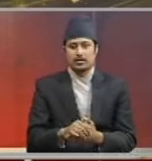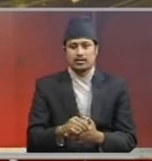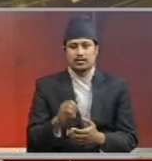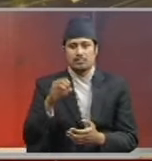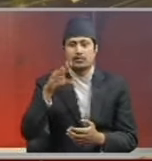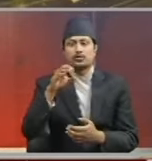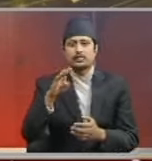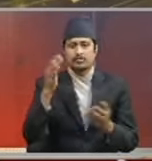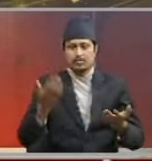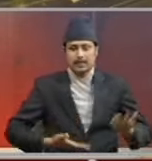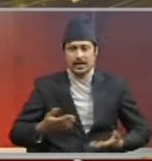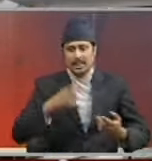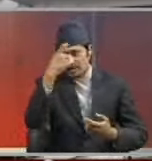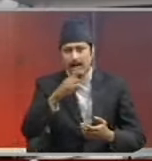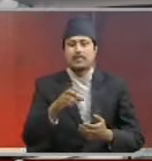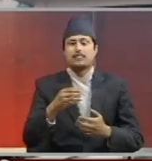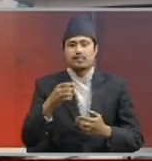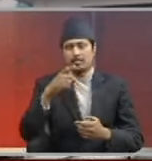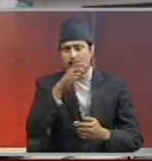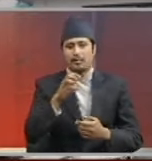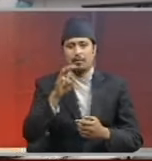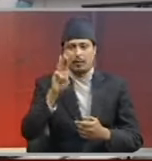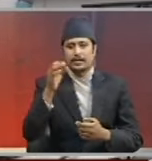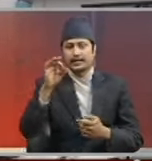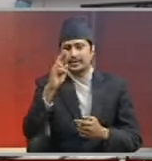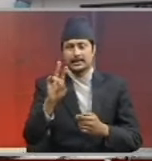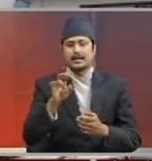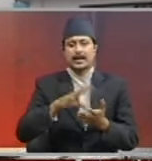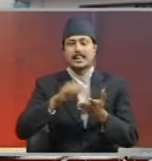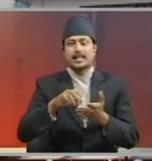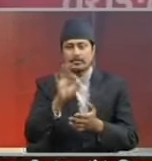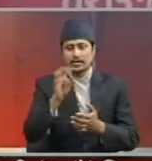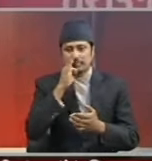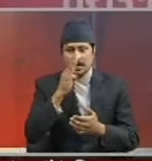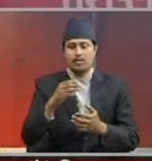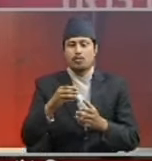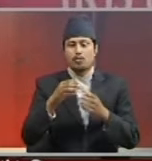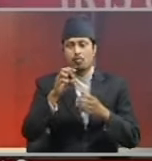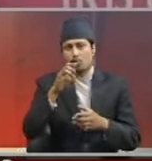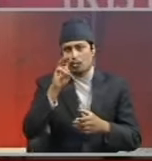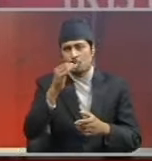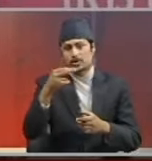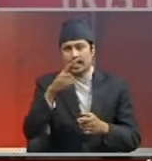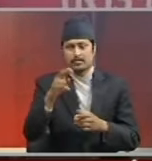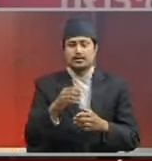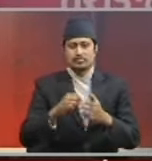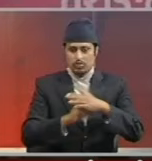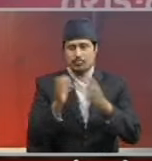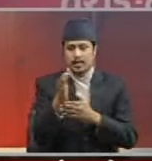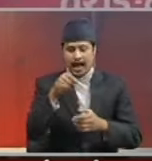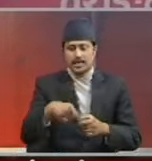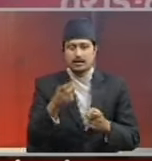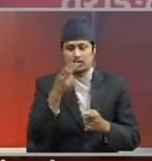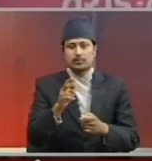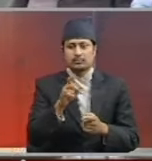बिजुली बजार स्थित तराई मधेस लोकतान्त्रिक पार्टीको केन्द्रीय कार्यालयमा बसेको मोर्चाको बैठकले प्रधानमन्त्री पुष्पकमल दाहालसँग आज